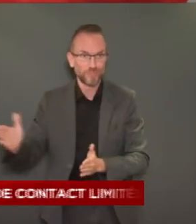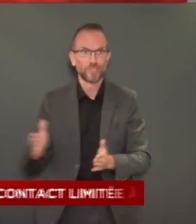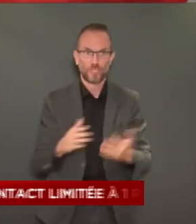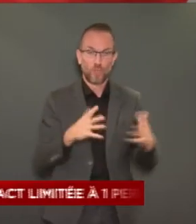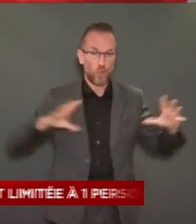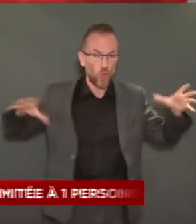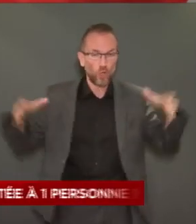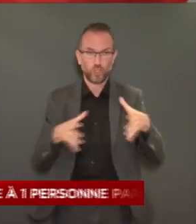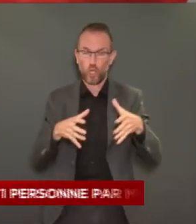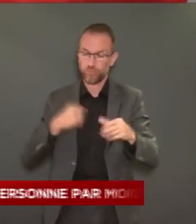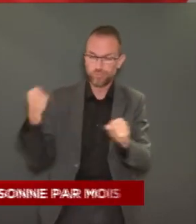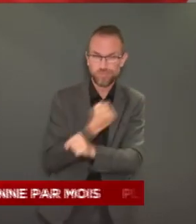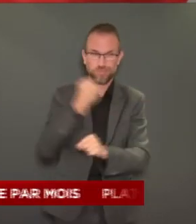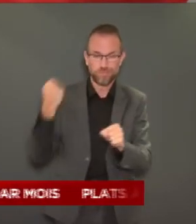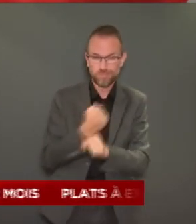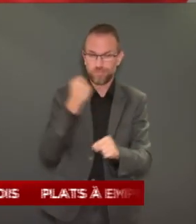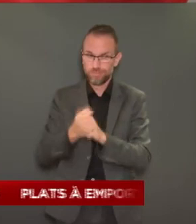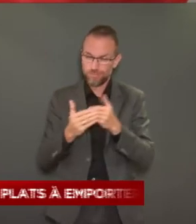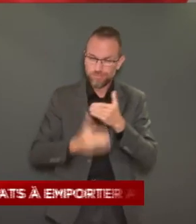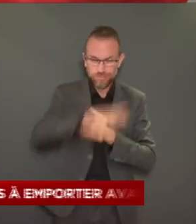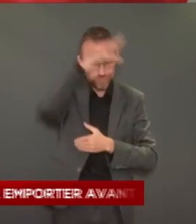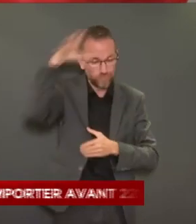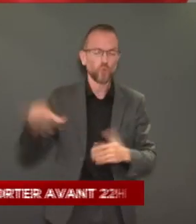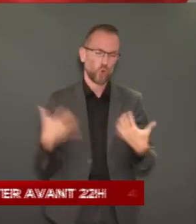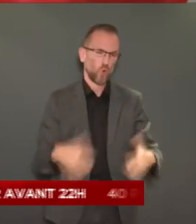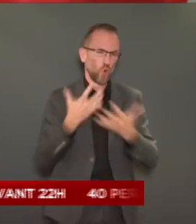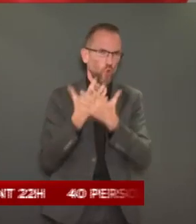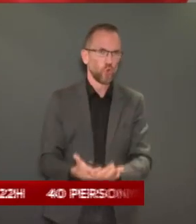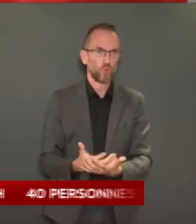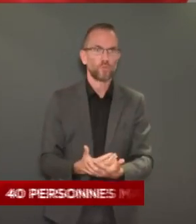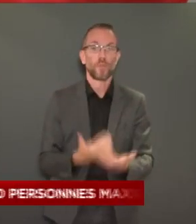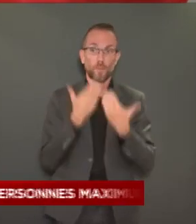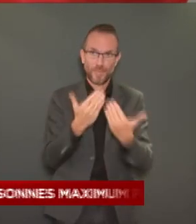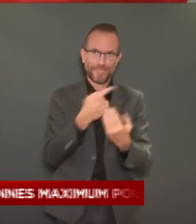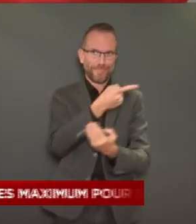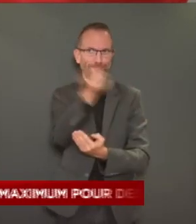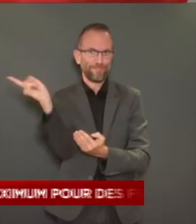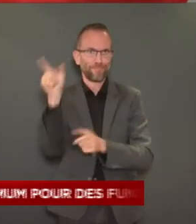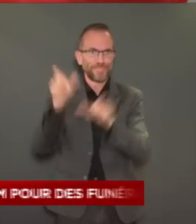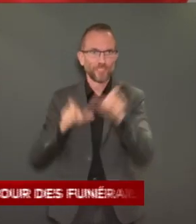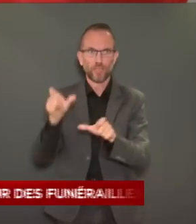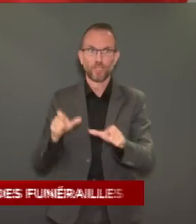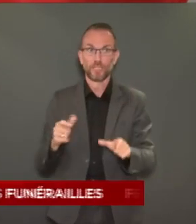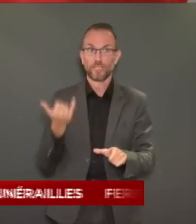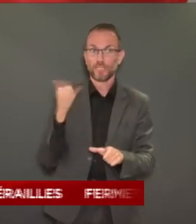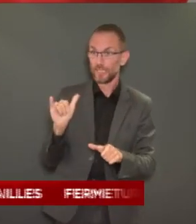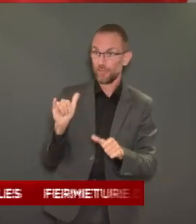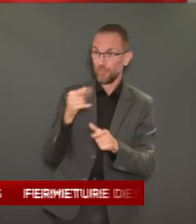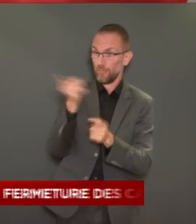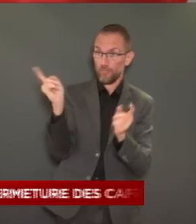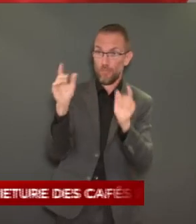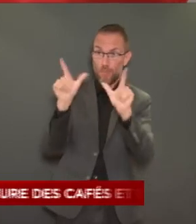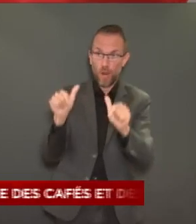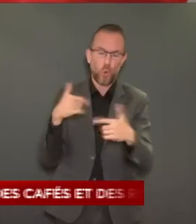virologues, épidémiologues, etc. qui sont concernés. Je les remercie parce qu'on demande presque l'impossible. Ils ont déjà